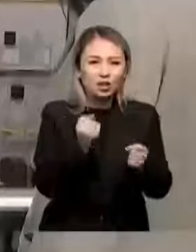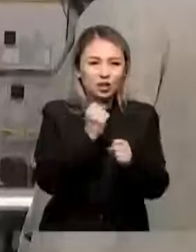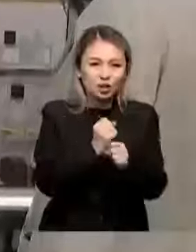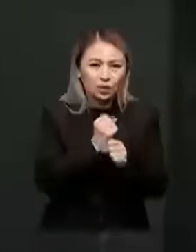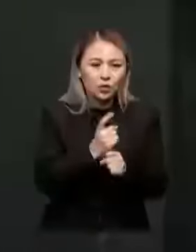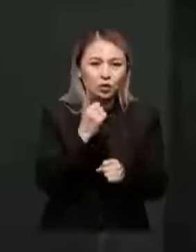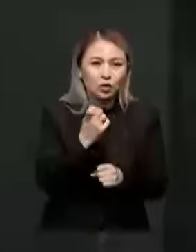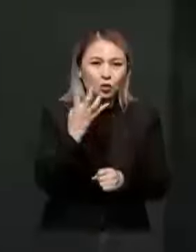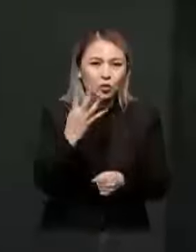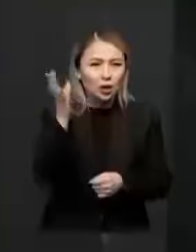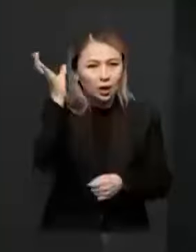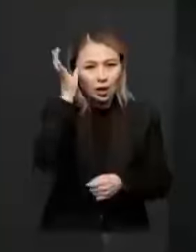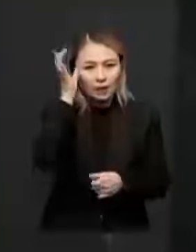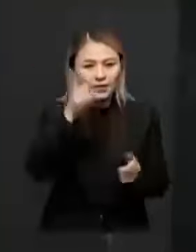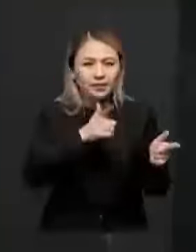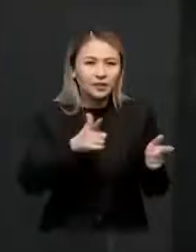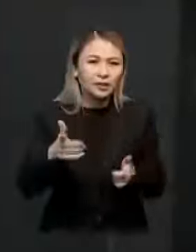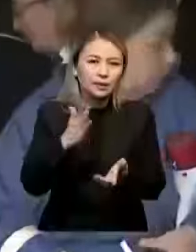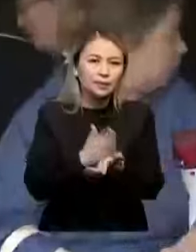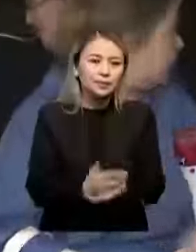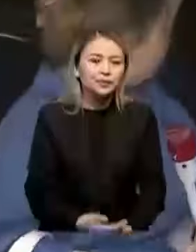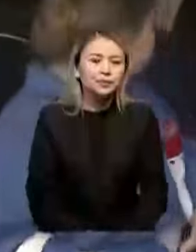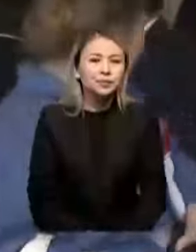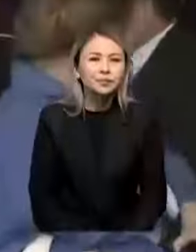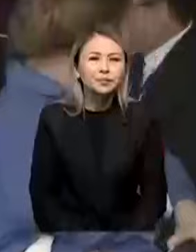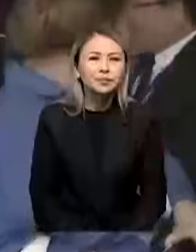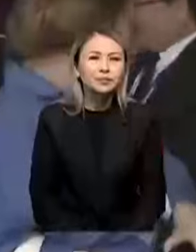бойынша 104 ғылыми жоба жүзеге асып жатыр.